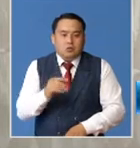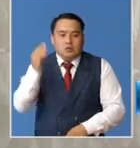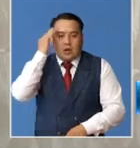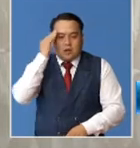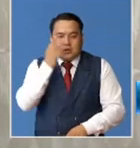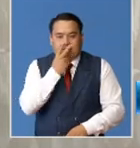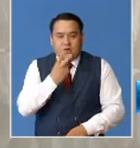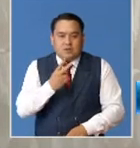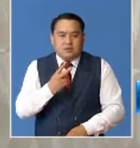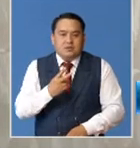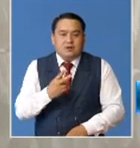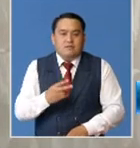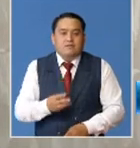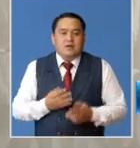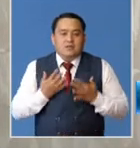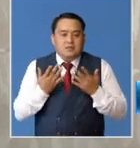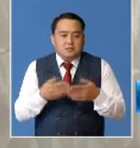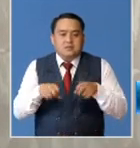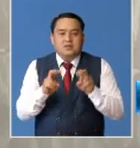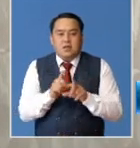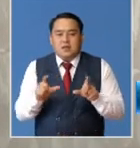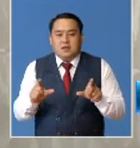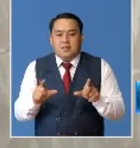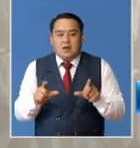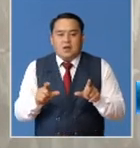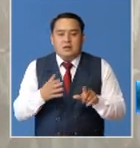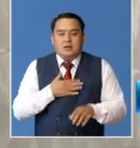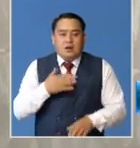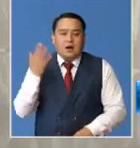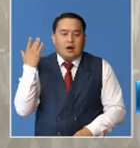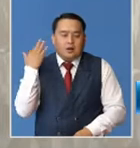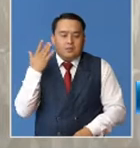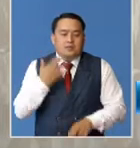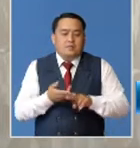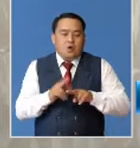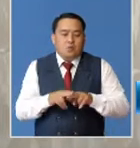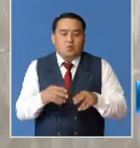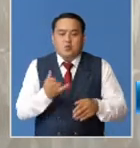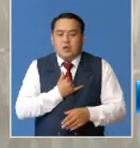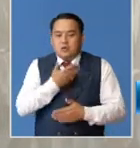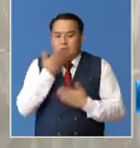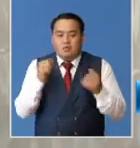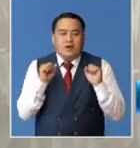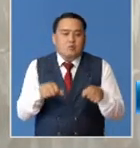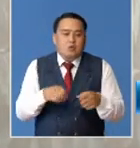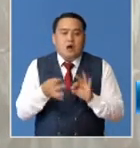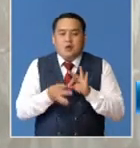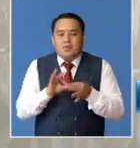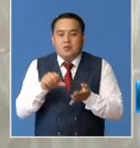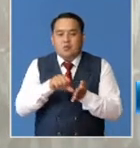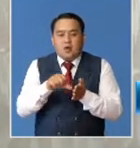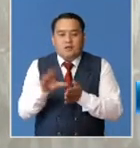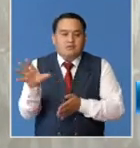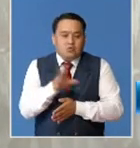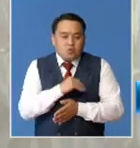таланты заметили, и они стали востребованными специалистами. Так как я учитель начальных классов, у нас нет возможности участвовать в олимпиадах. Но